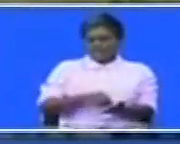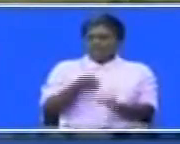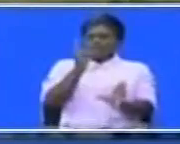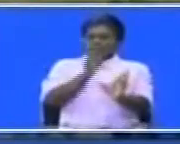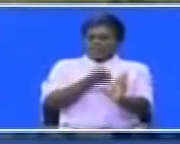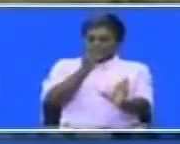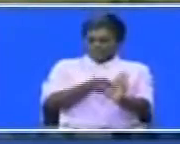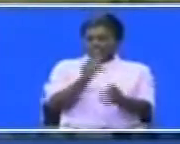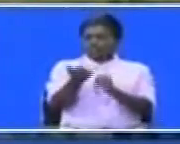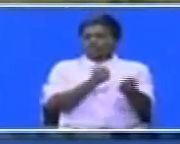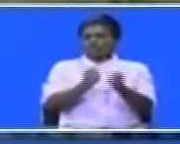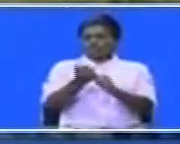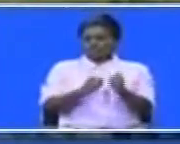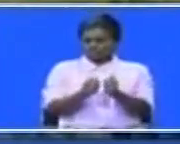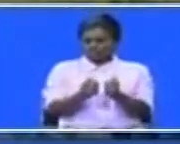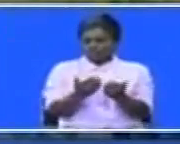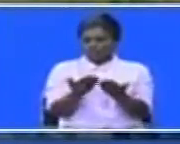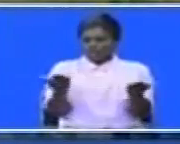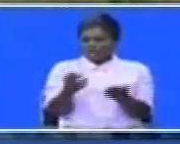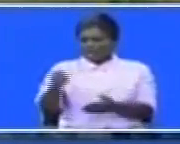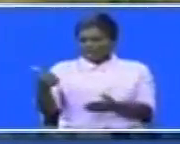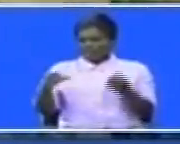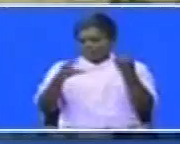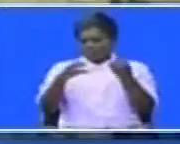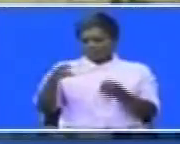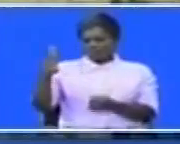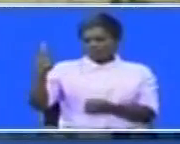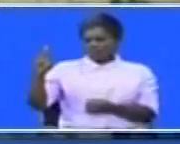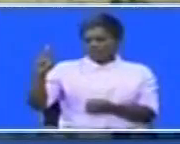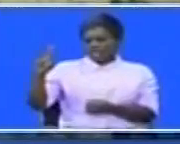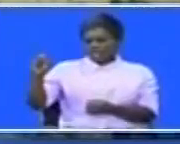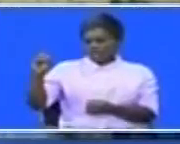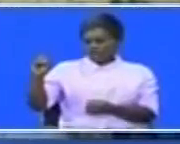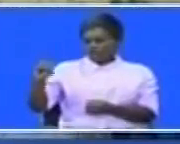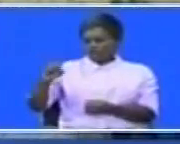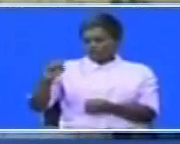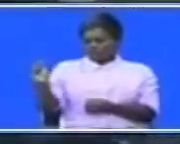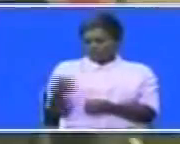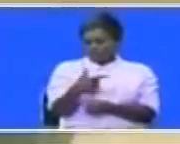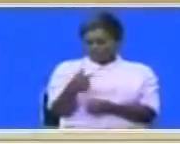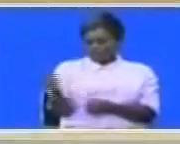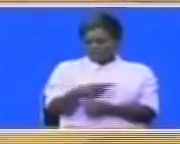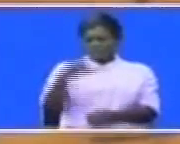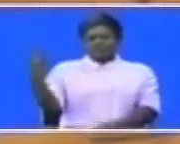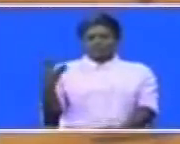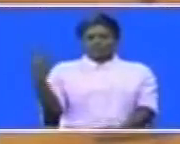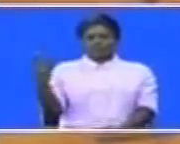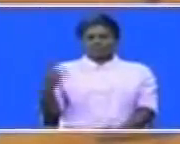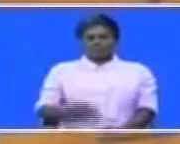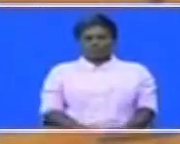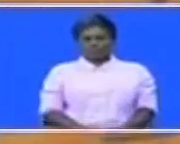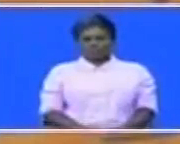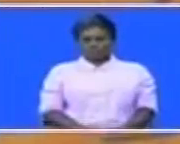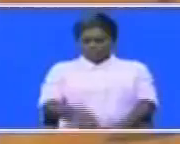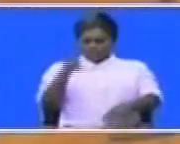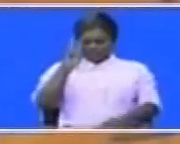atashiriki mashindano yake ya kwanza ya RX Lights mjini Montalegre nchini Ureno mwezi Aprili. Robinson Okenye, KTN Michezo.